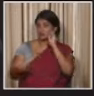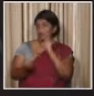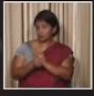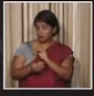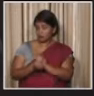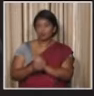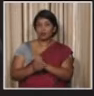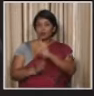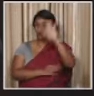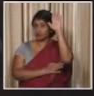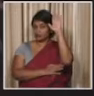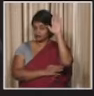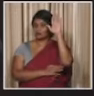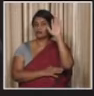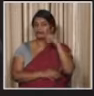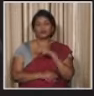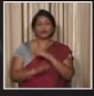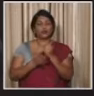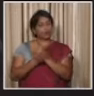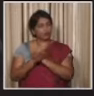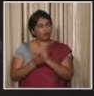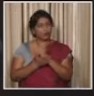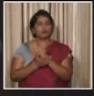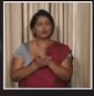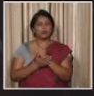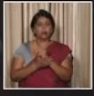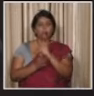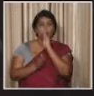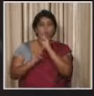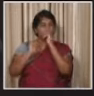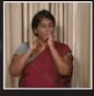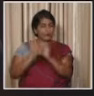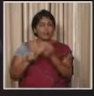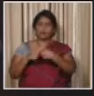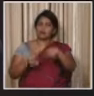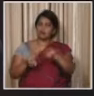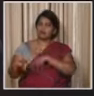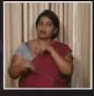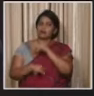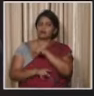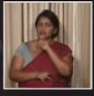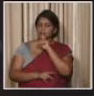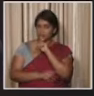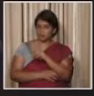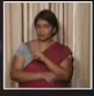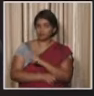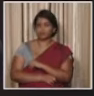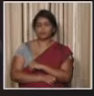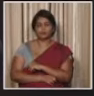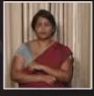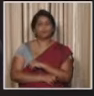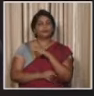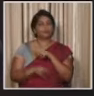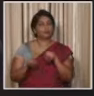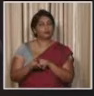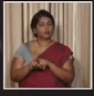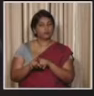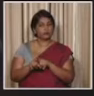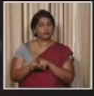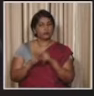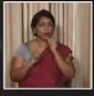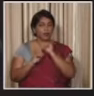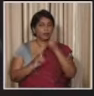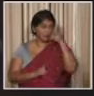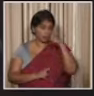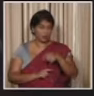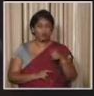කරන්න අත උස්සපෝ ඒ සියලුම පෞකාරයනොත් වග කියන්න ඕනේ කියන කතාව මම මේ අවස්ථාවේදී කියනවා. එතකොට පෙට්‍රෝලියම්